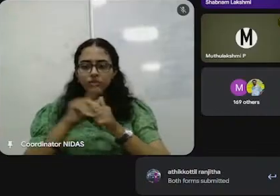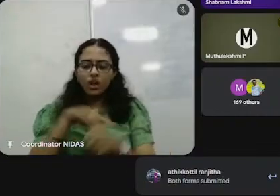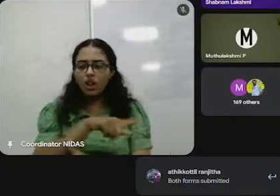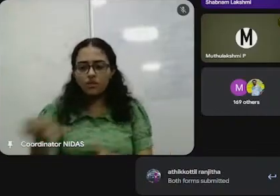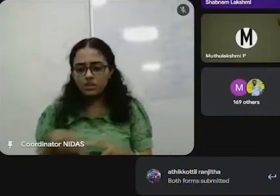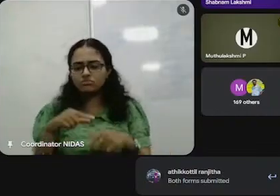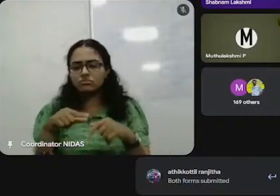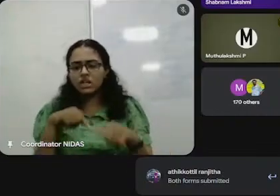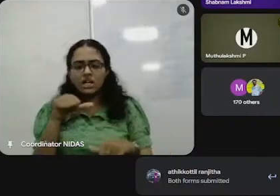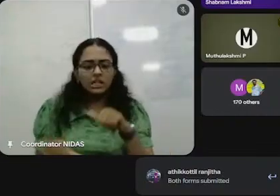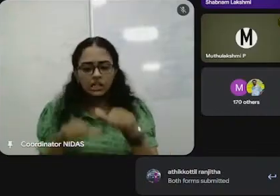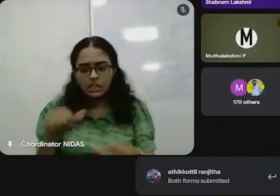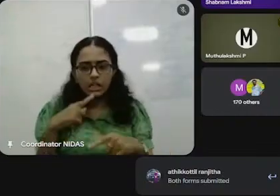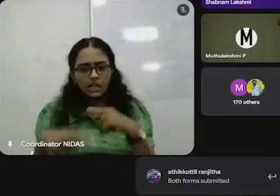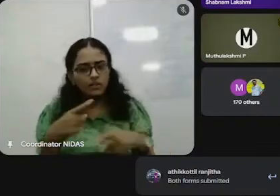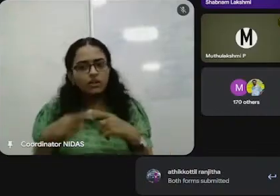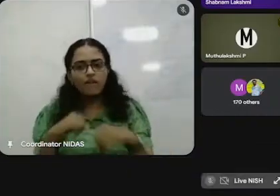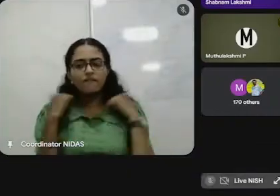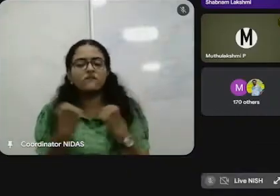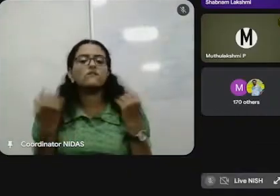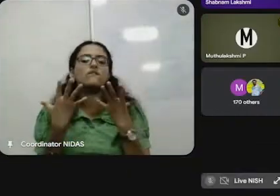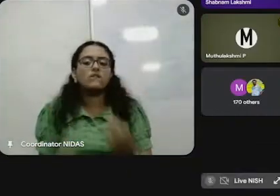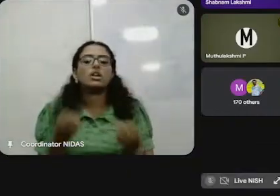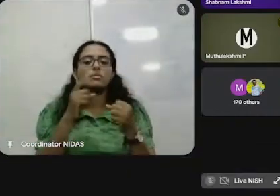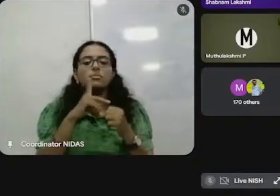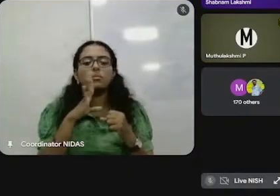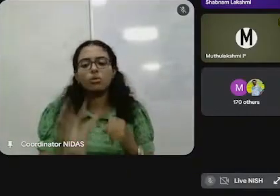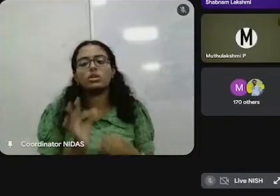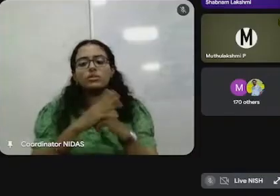ഫിസിക്കൽ ആക്ടിവിറ്റി അത്യാവശ്യം തന്നെയാണ്.